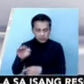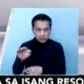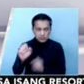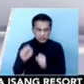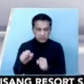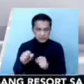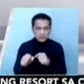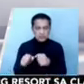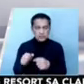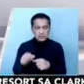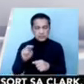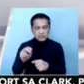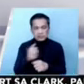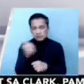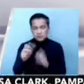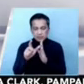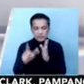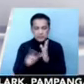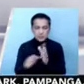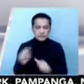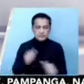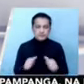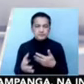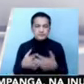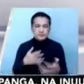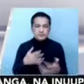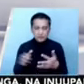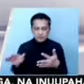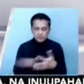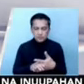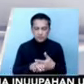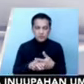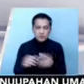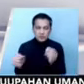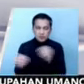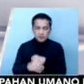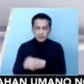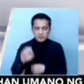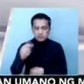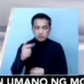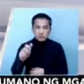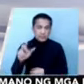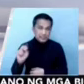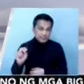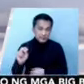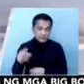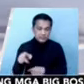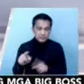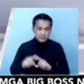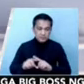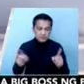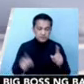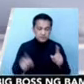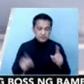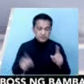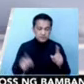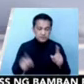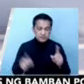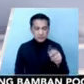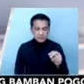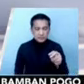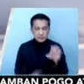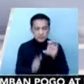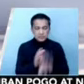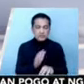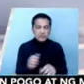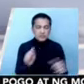legal action. Ano man daw ang isasampa ng Office of the Solicitor General, iba pa ito sa administrative o criminal action na